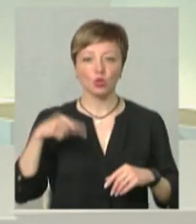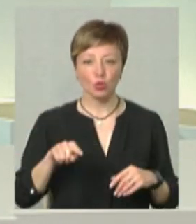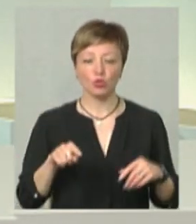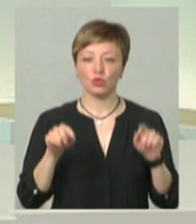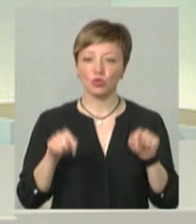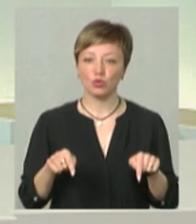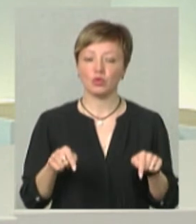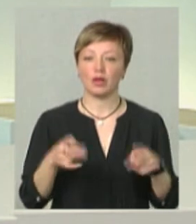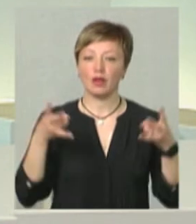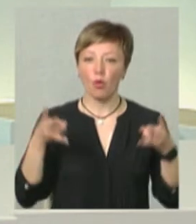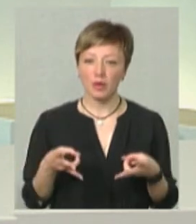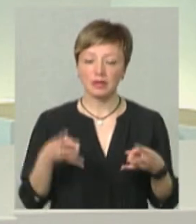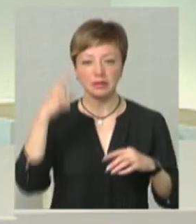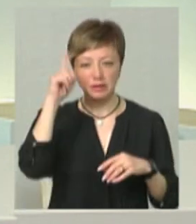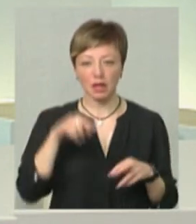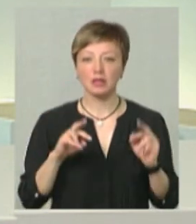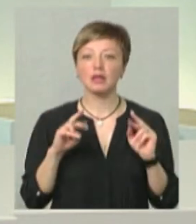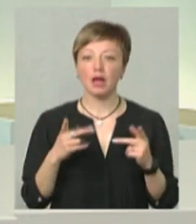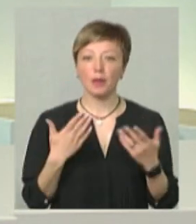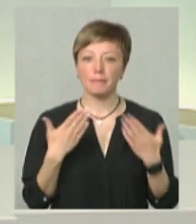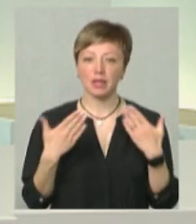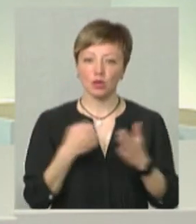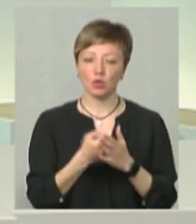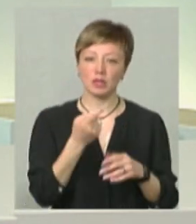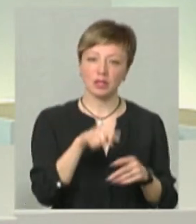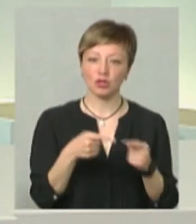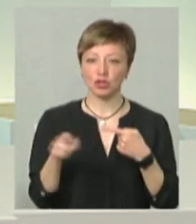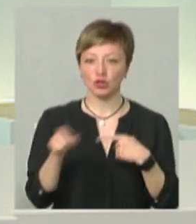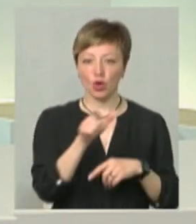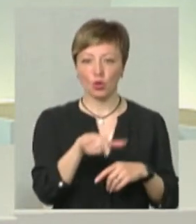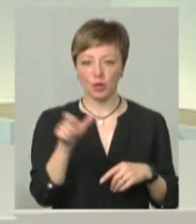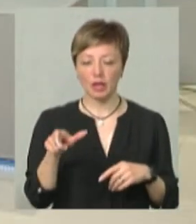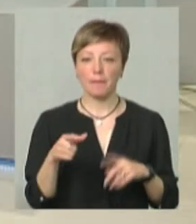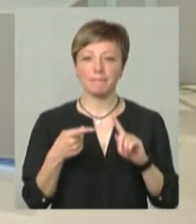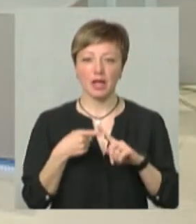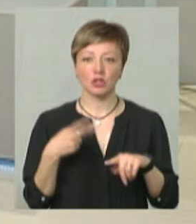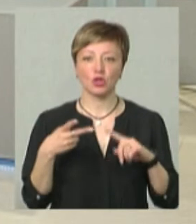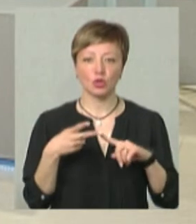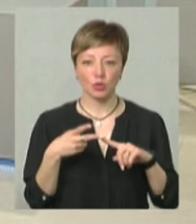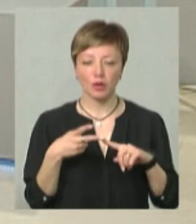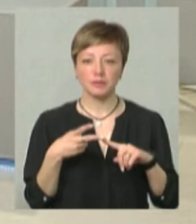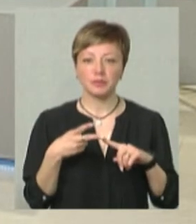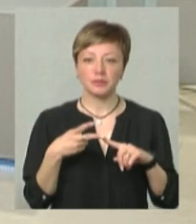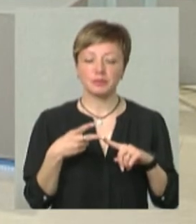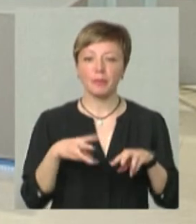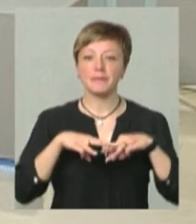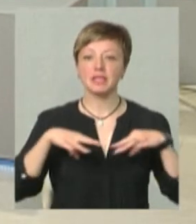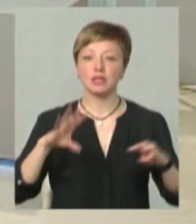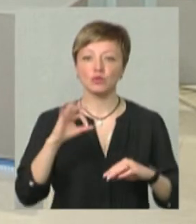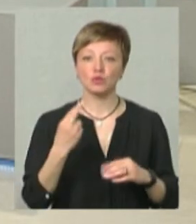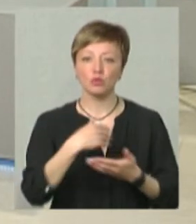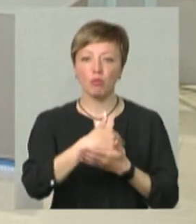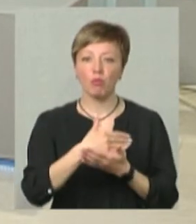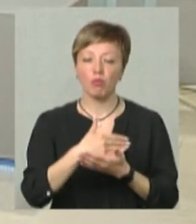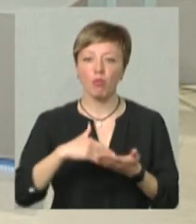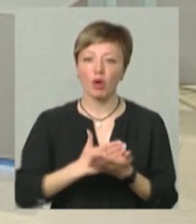тут необхідно знати, як підійти до тієї чи іншої людини. Це перше. І друге, Міністерство соціальної